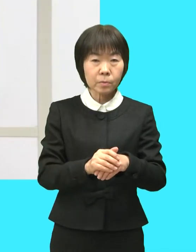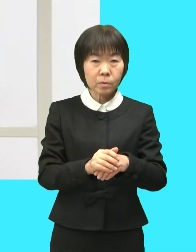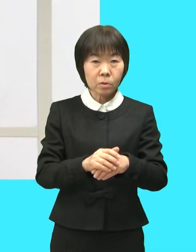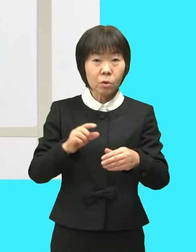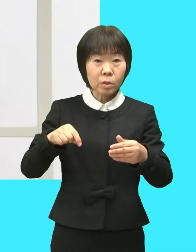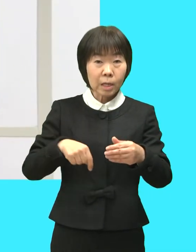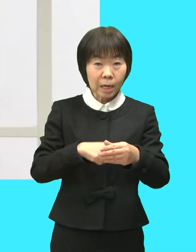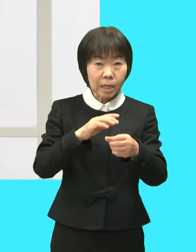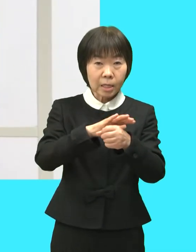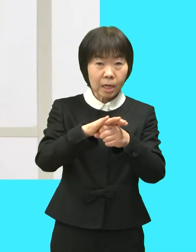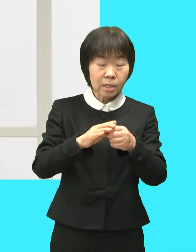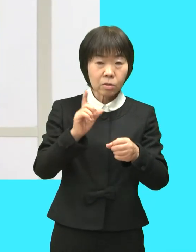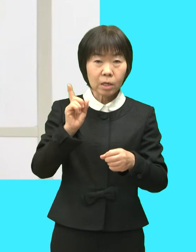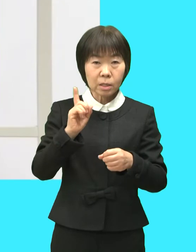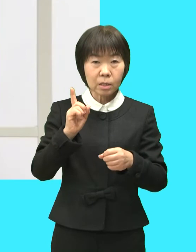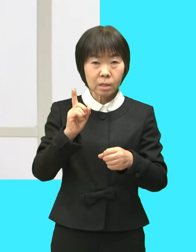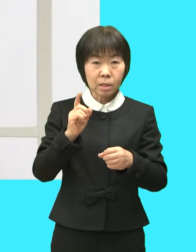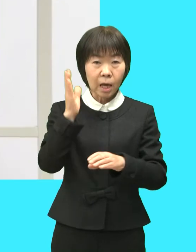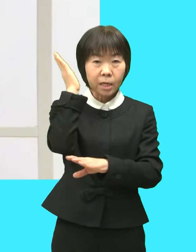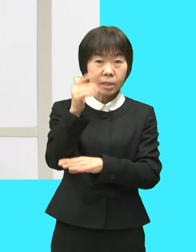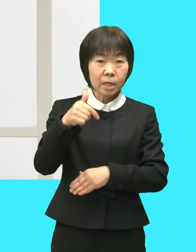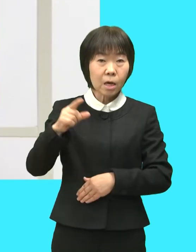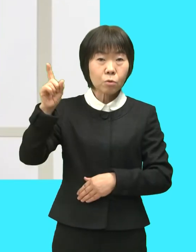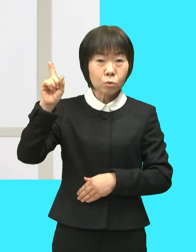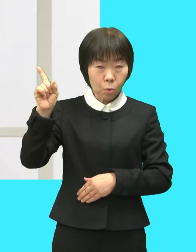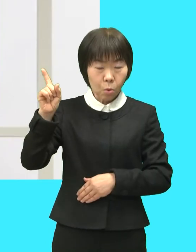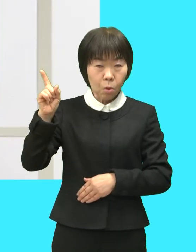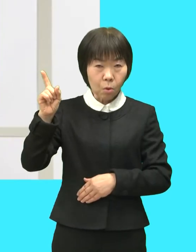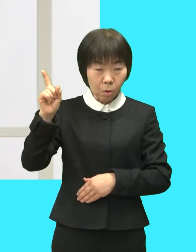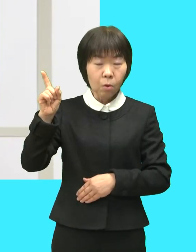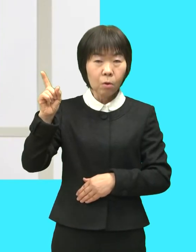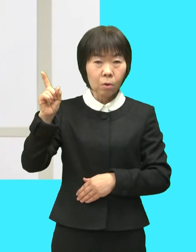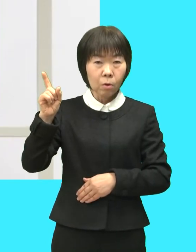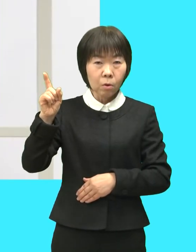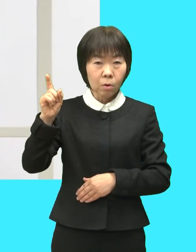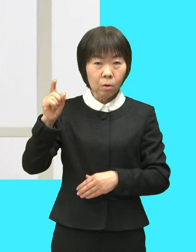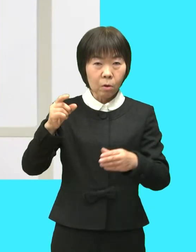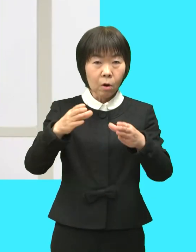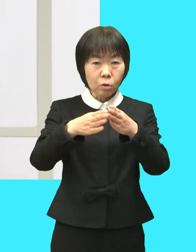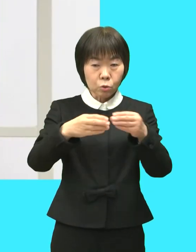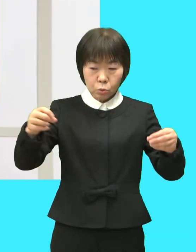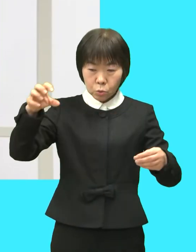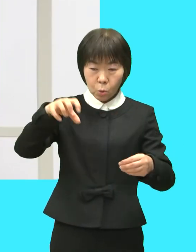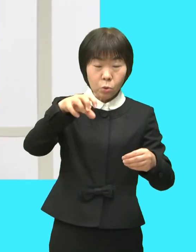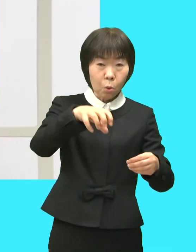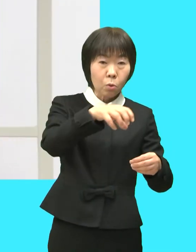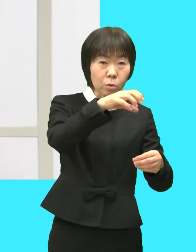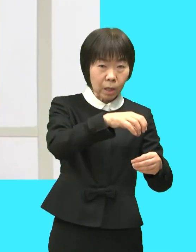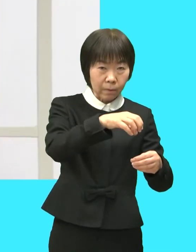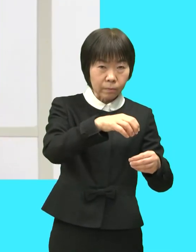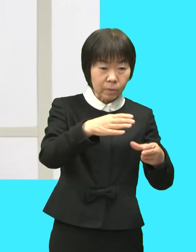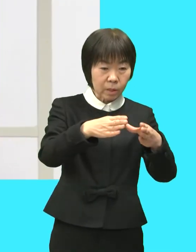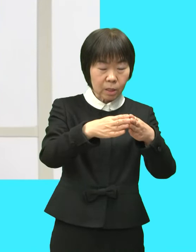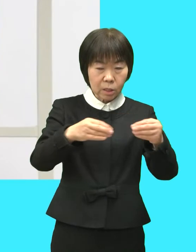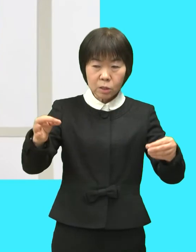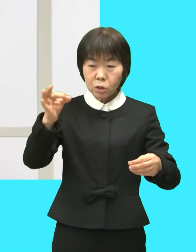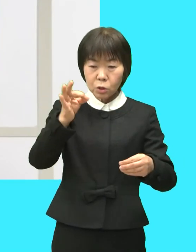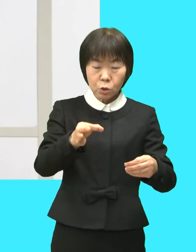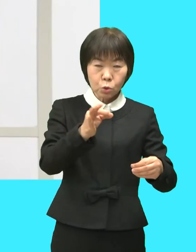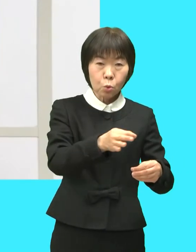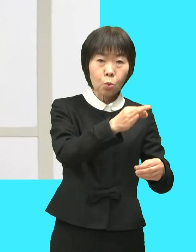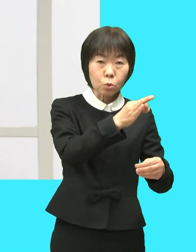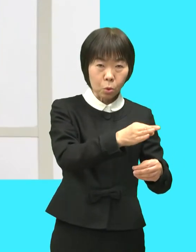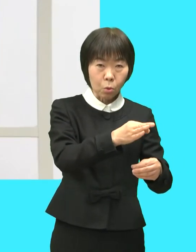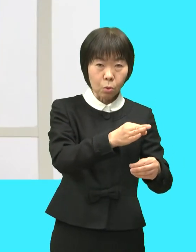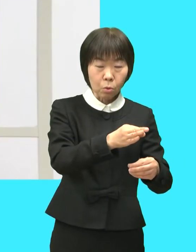そういう中で大切なことは、政府と例えば広域自治体である都道府県、あるいは市町村、こ